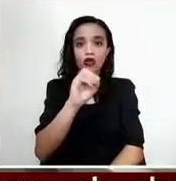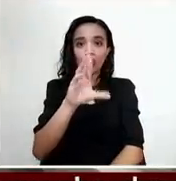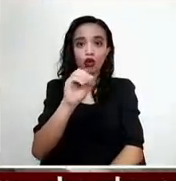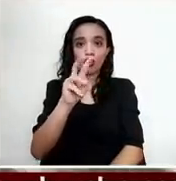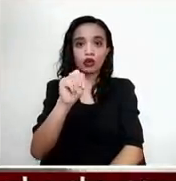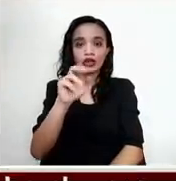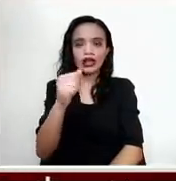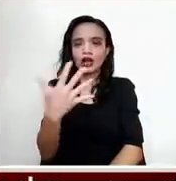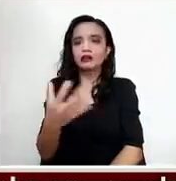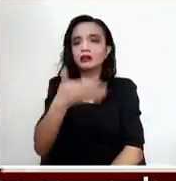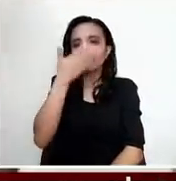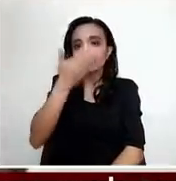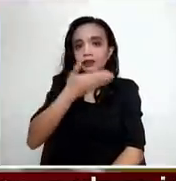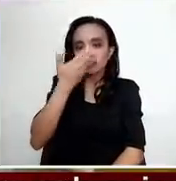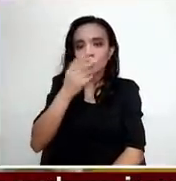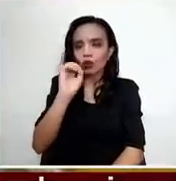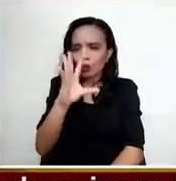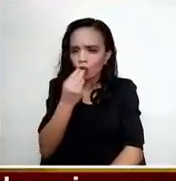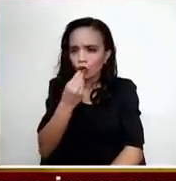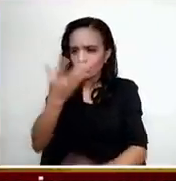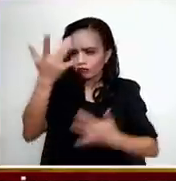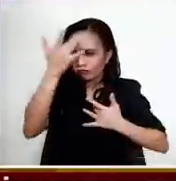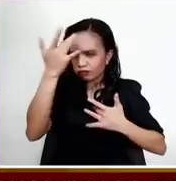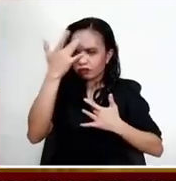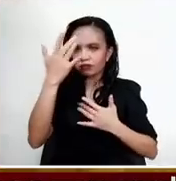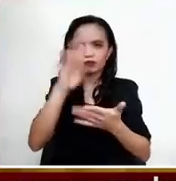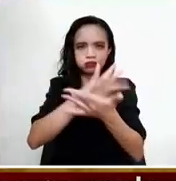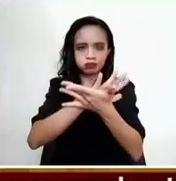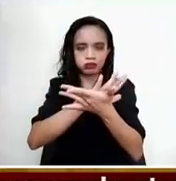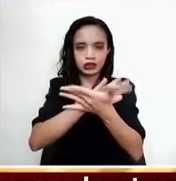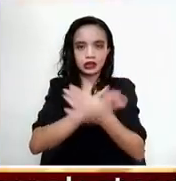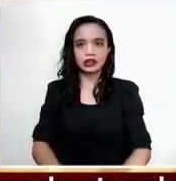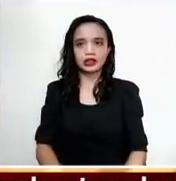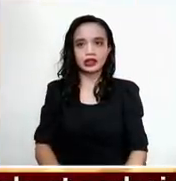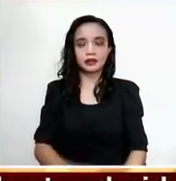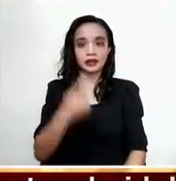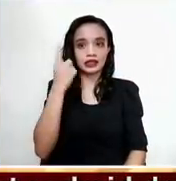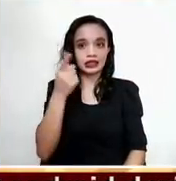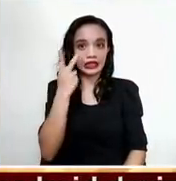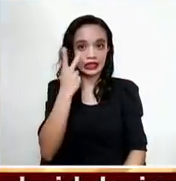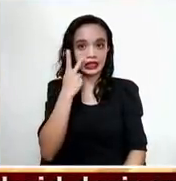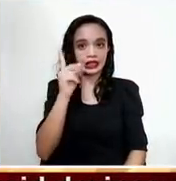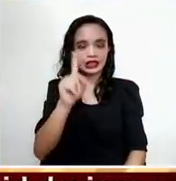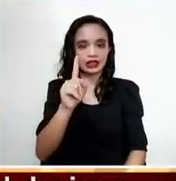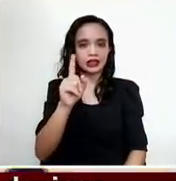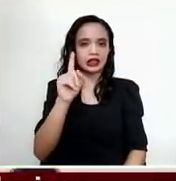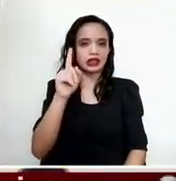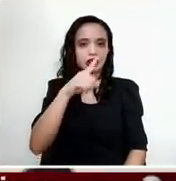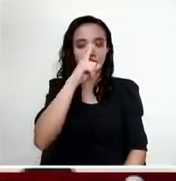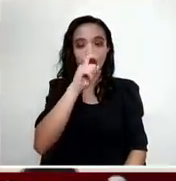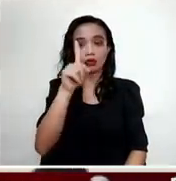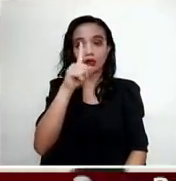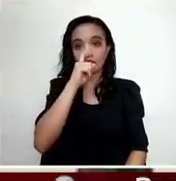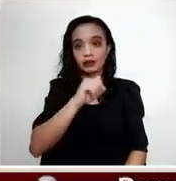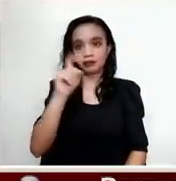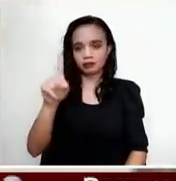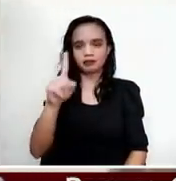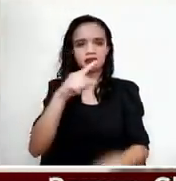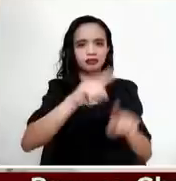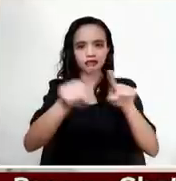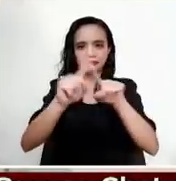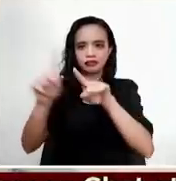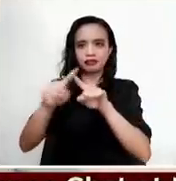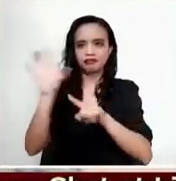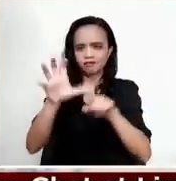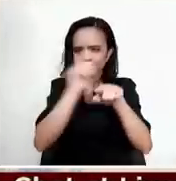ng taong positibo sa virus. Isang 3 taong Belgian Shepherd at 1 taong Cocker Spaniel ang isinailalim sa